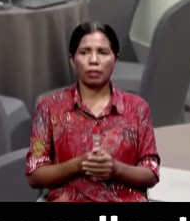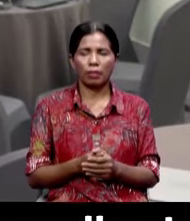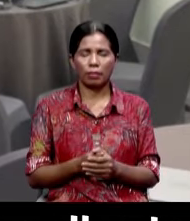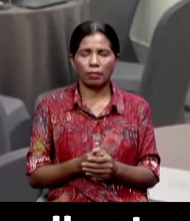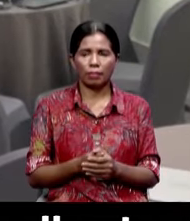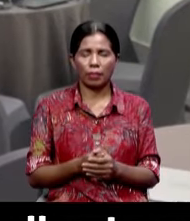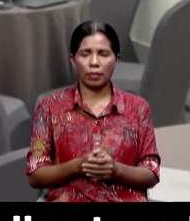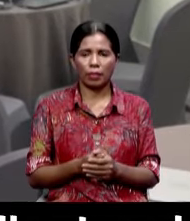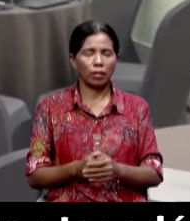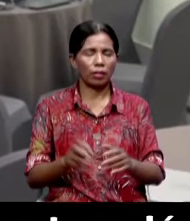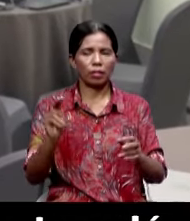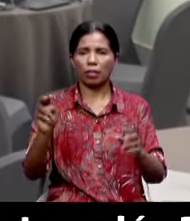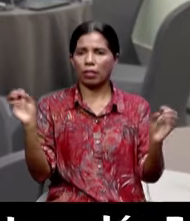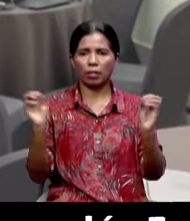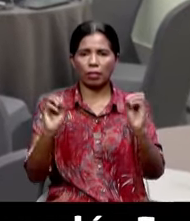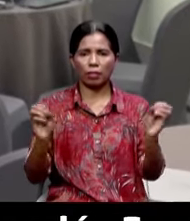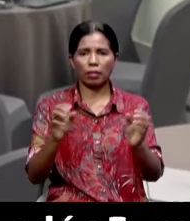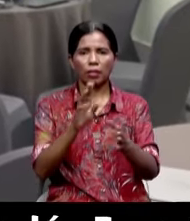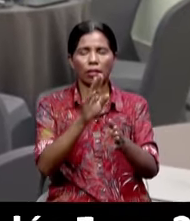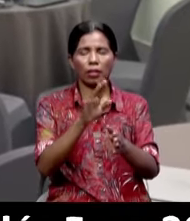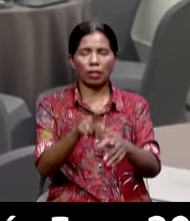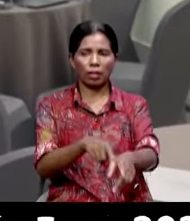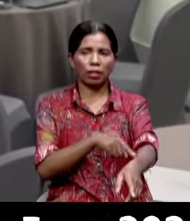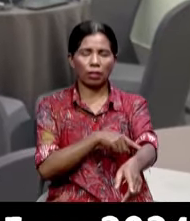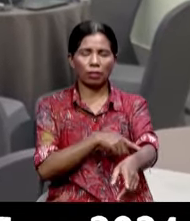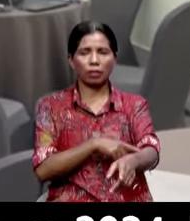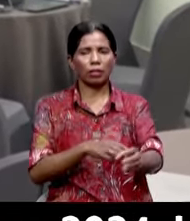tan mai be nia laos ansa clear mai be nia